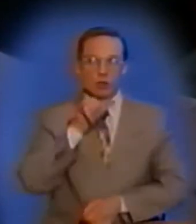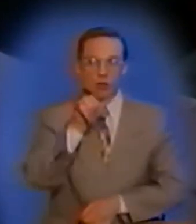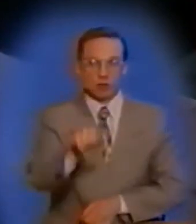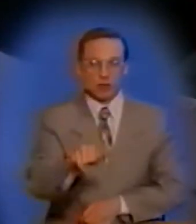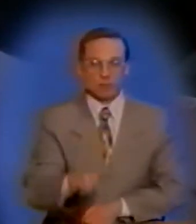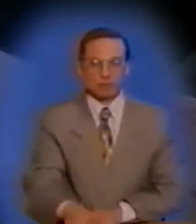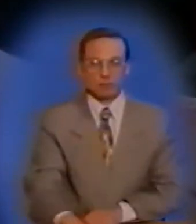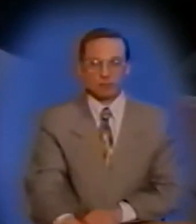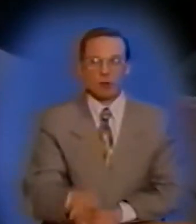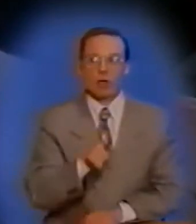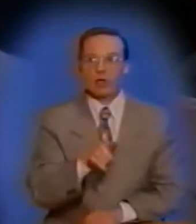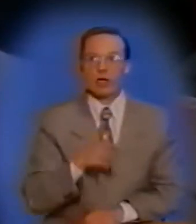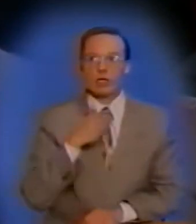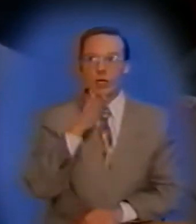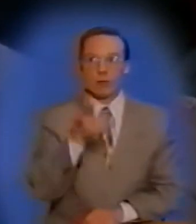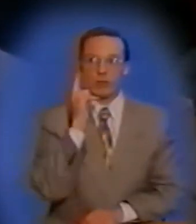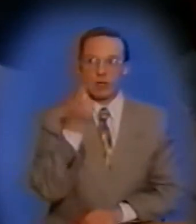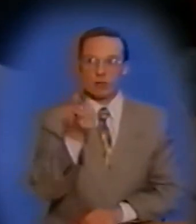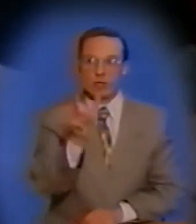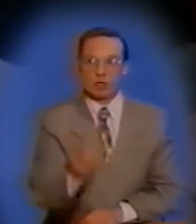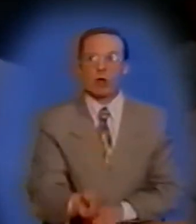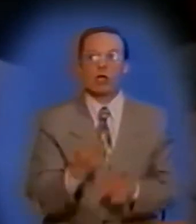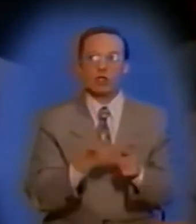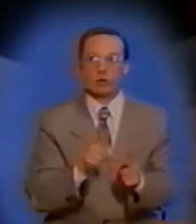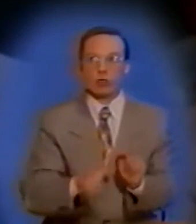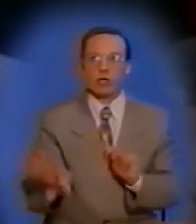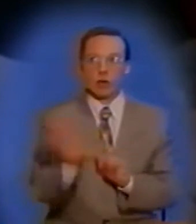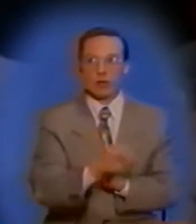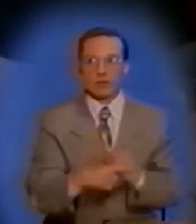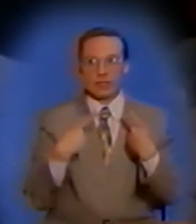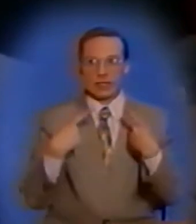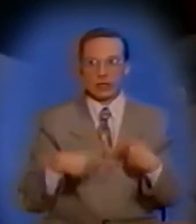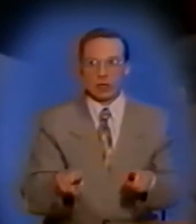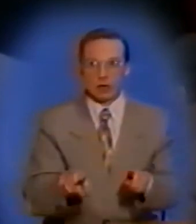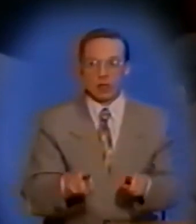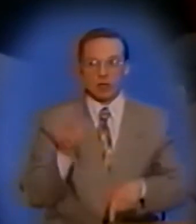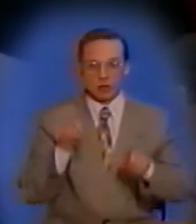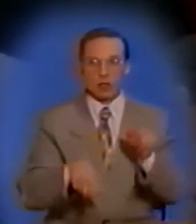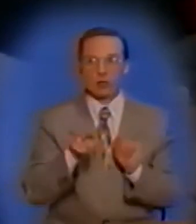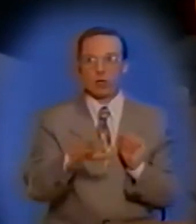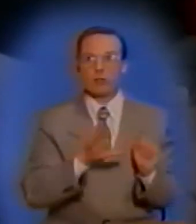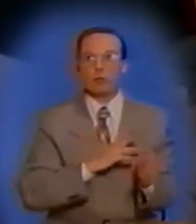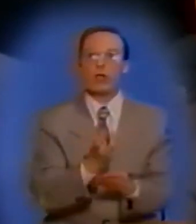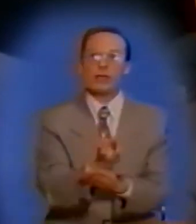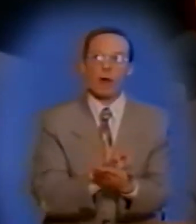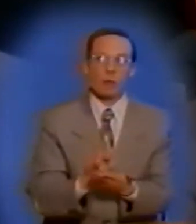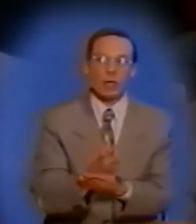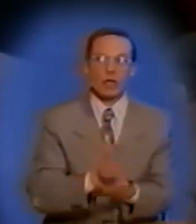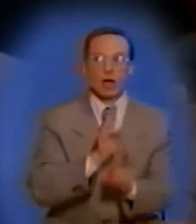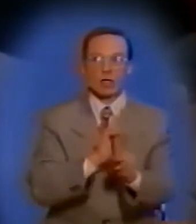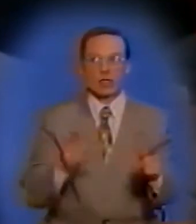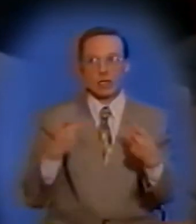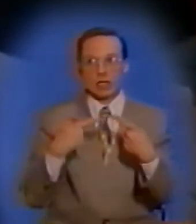Jie kreipiasi į psichiatrus tik todėl, kaip ir visi kiti, jeigu jiems būna depresija ar kas